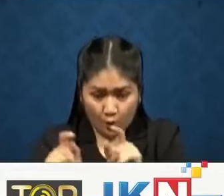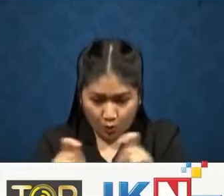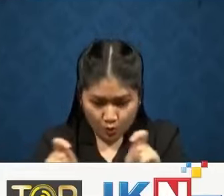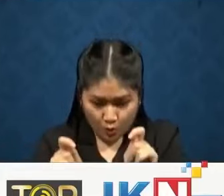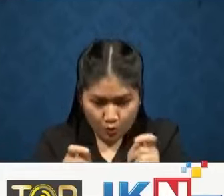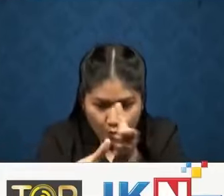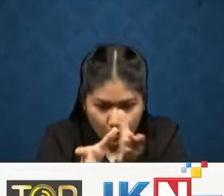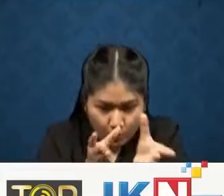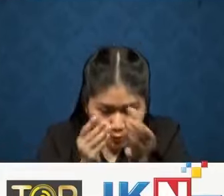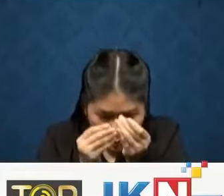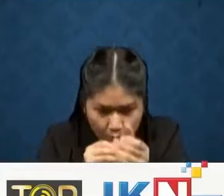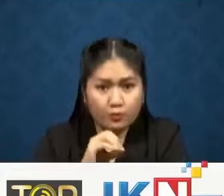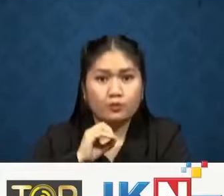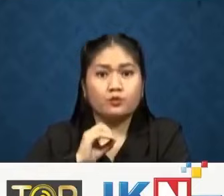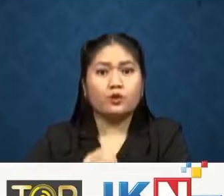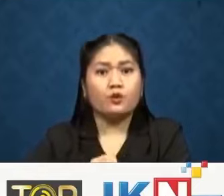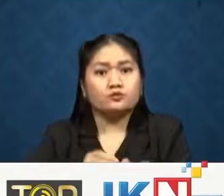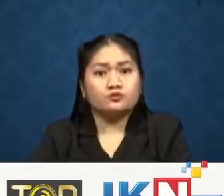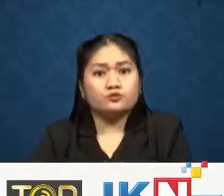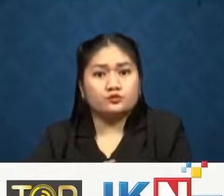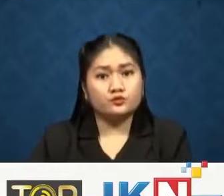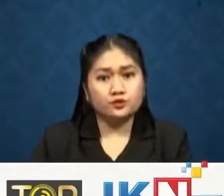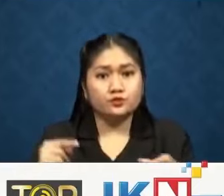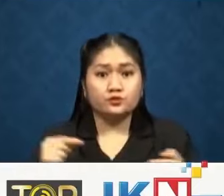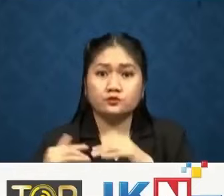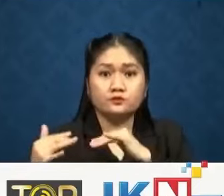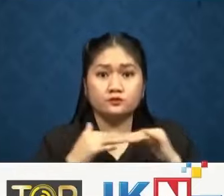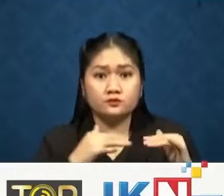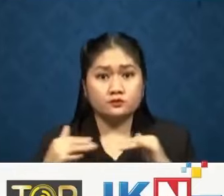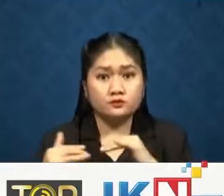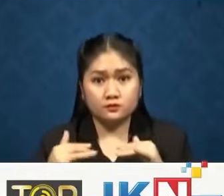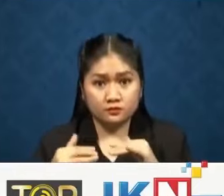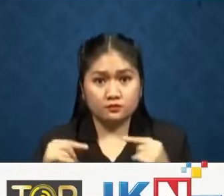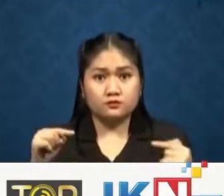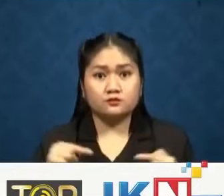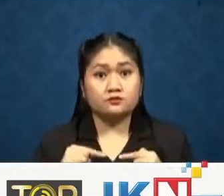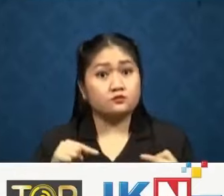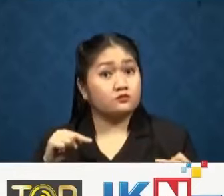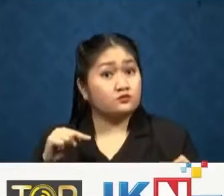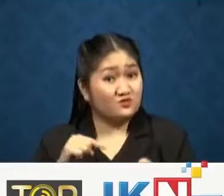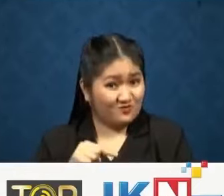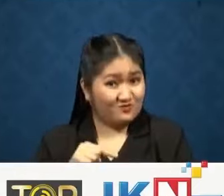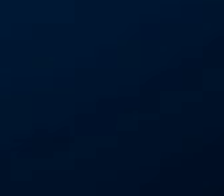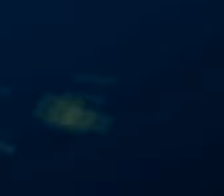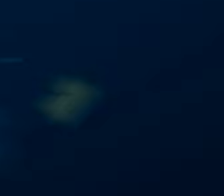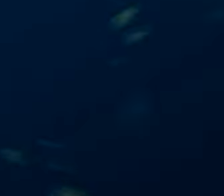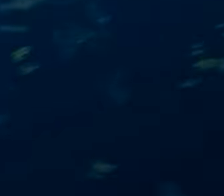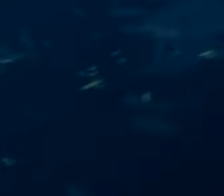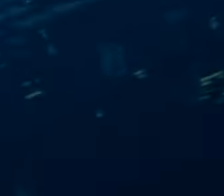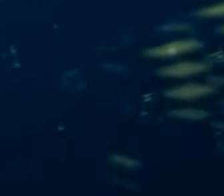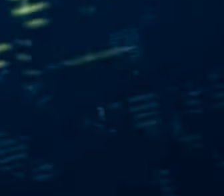ต่างๆให้คนได้เห็นว่าวันนี้พลังของการออกมาปกป้องสถาบันนั้นมากขนาดไหนด้วยค่ะ